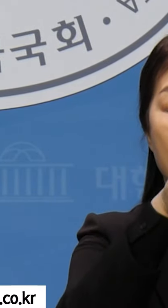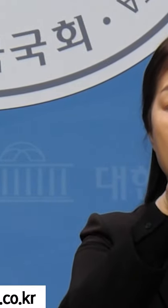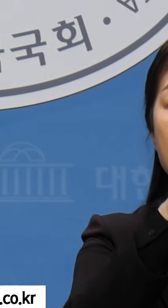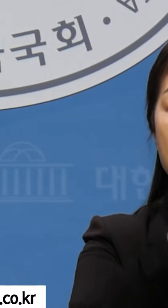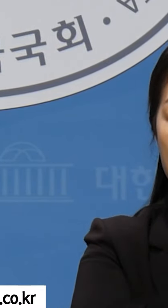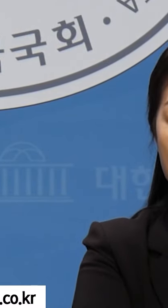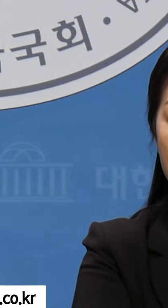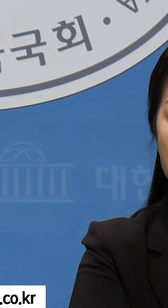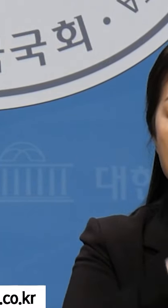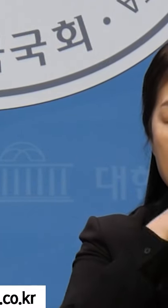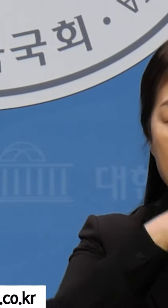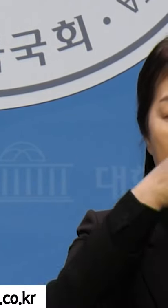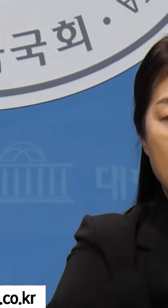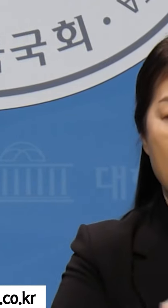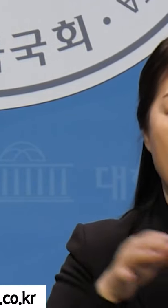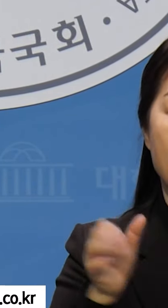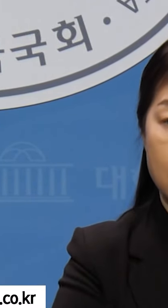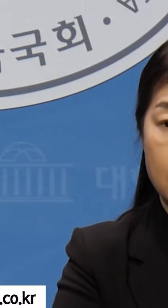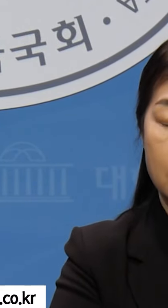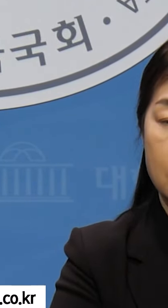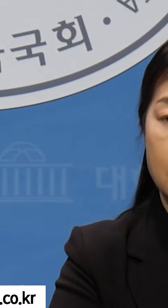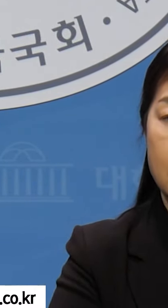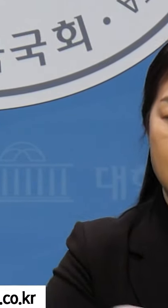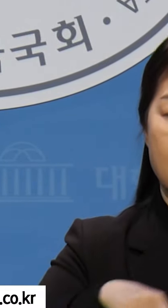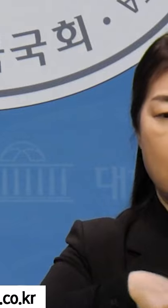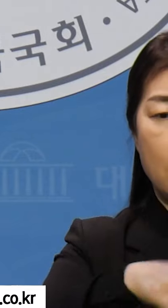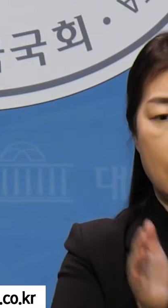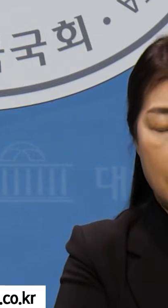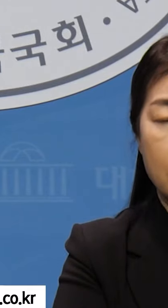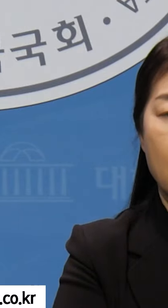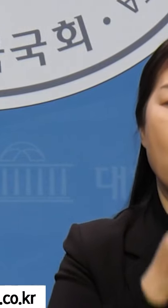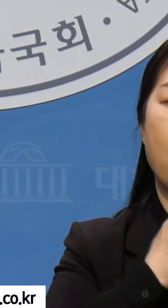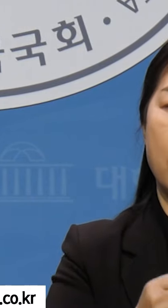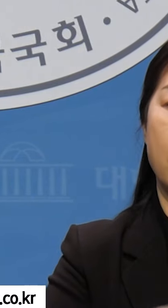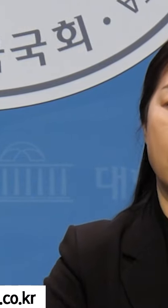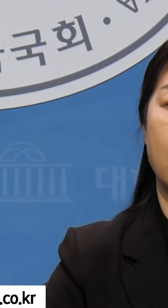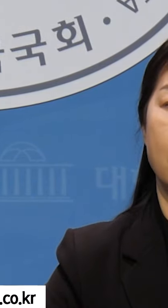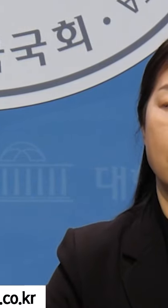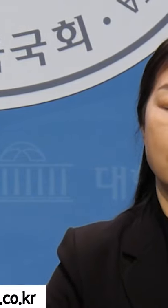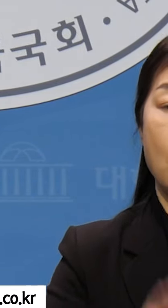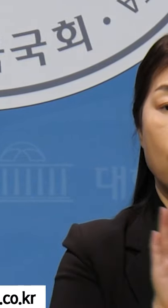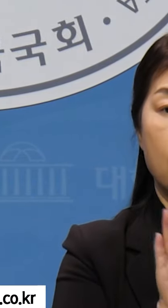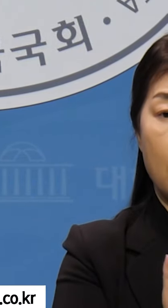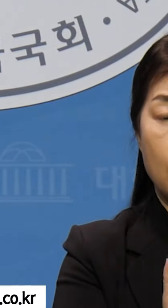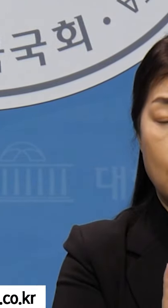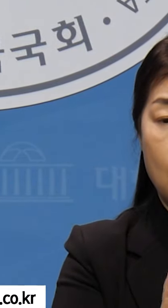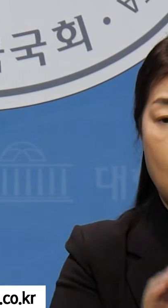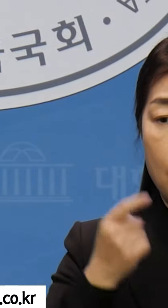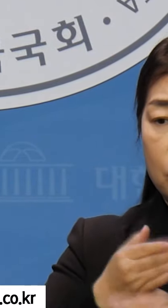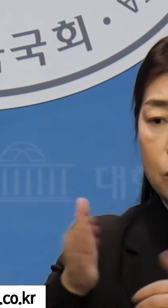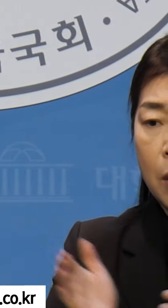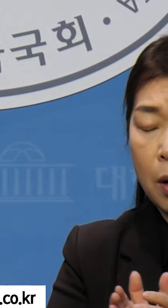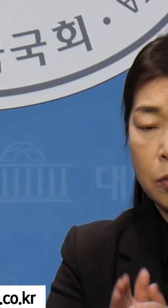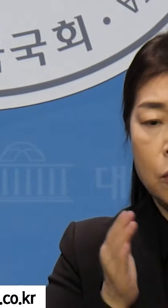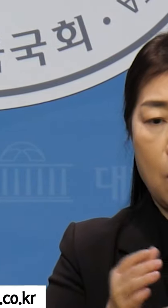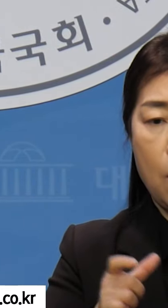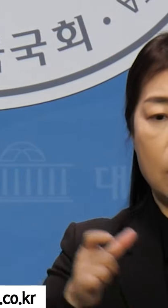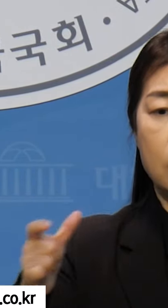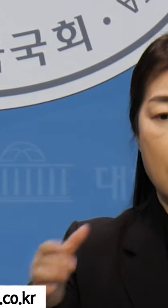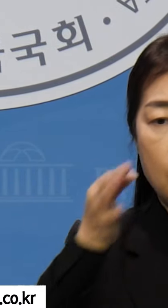정당으로의 전환을 과감히 주장했습니다. 분당도 민주당의 중도 확장성을